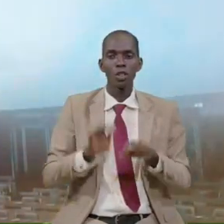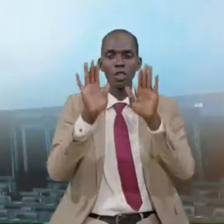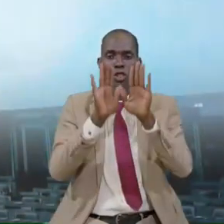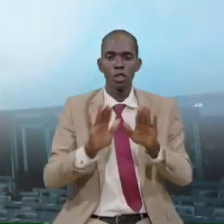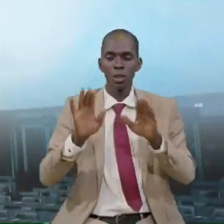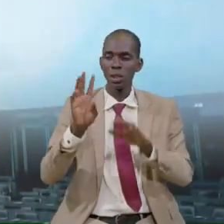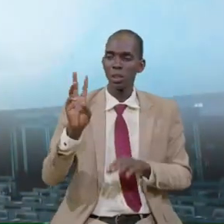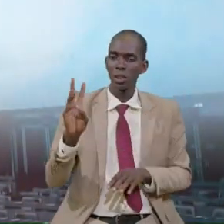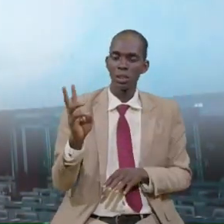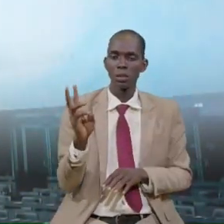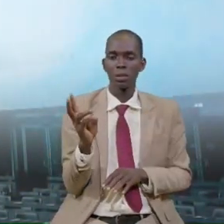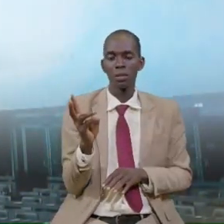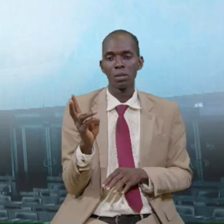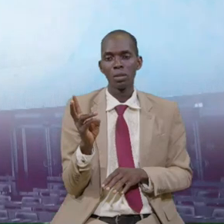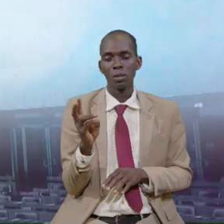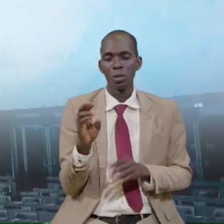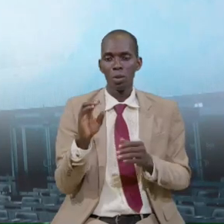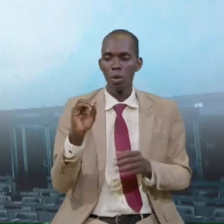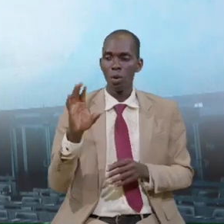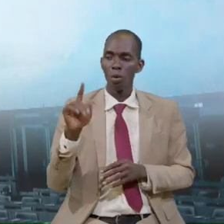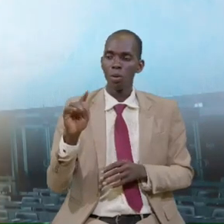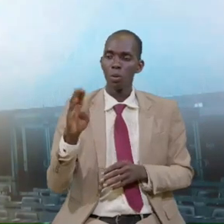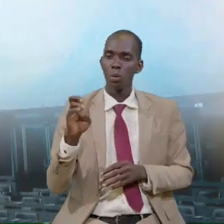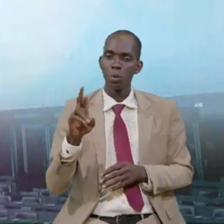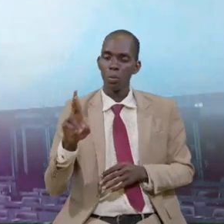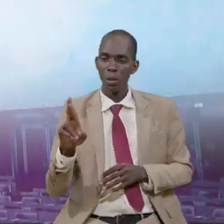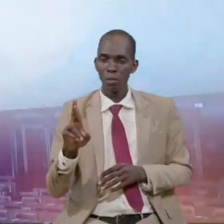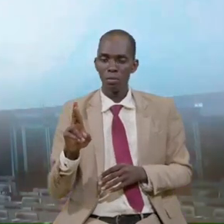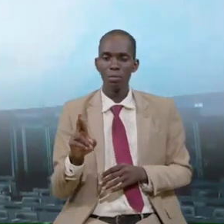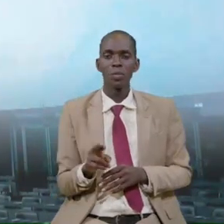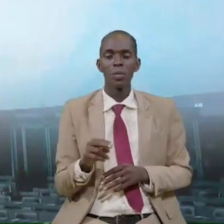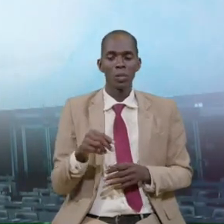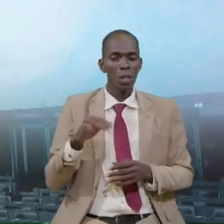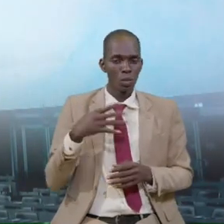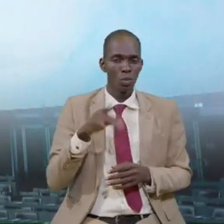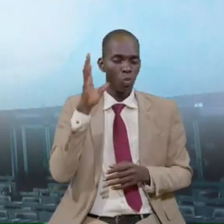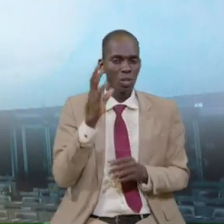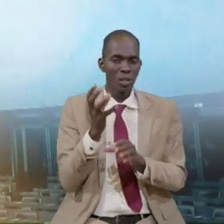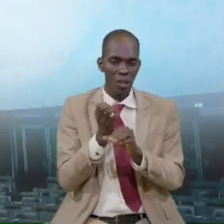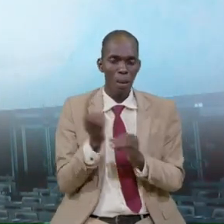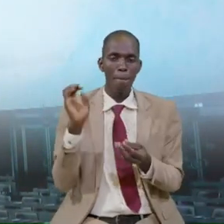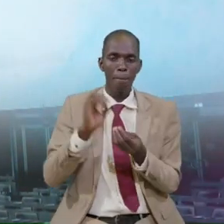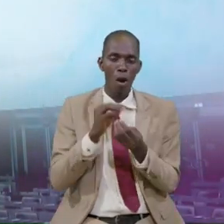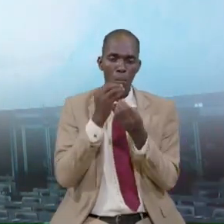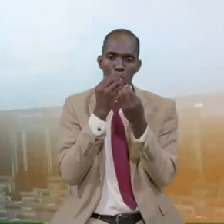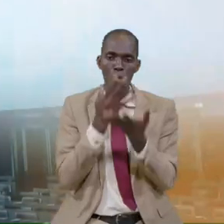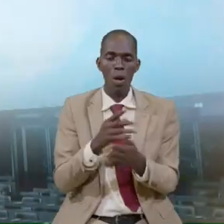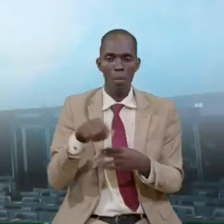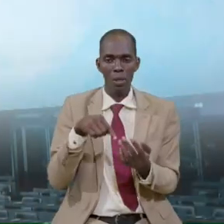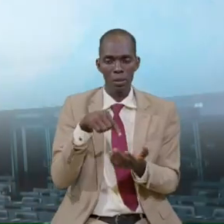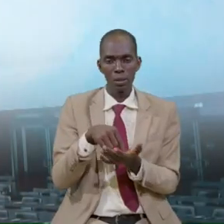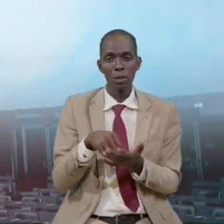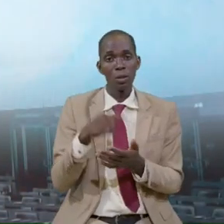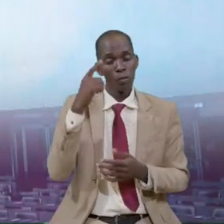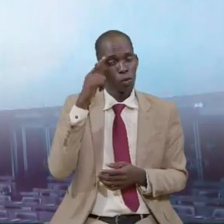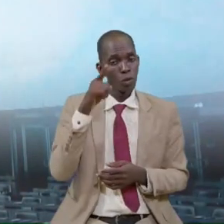6 octobre dans toutes nos églises dans le monde. Plus de détails vous seront envoyés. Ceux